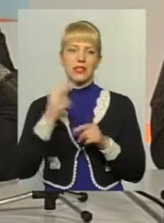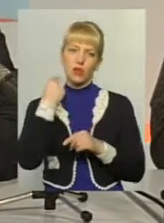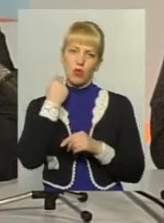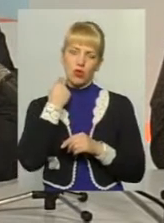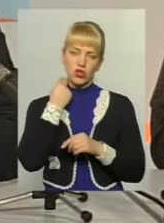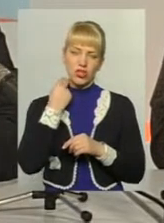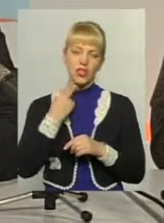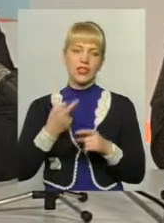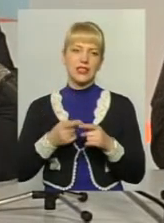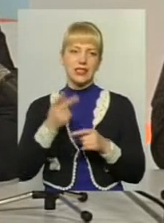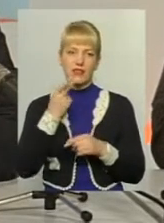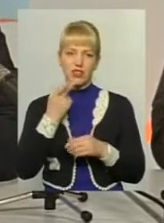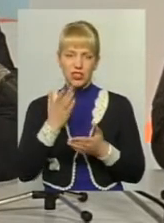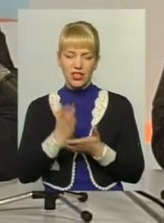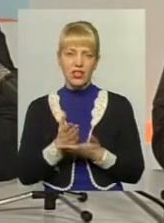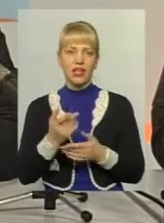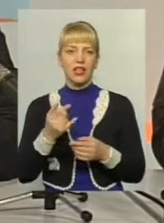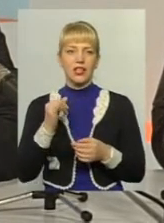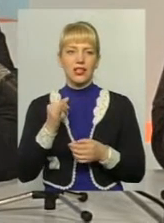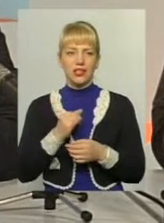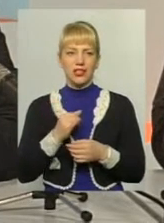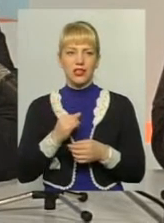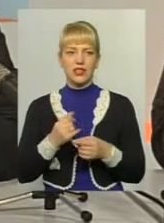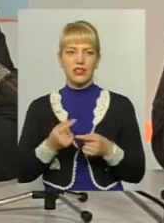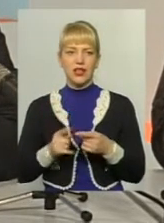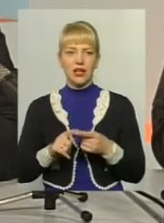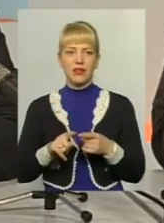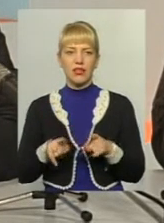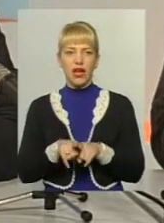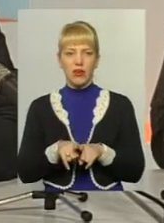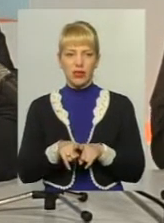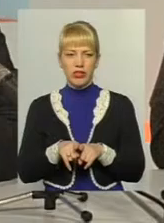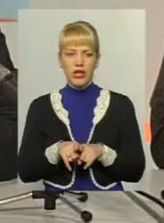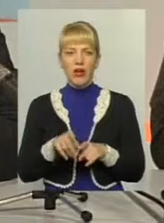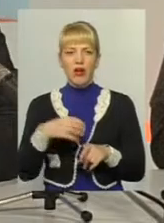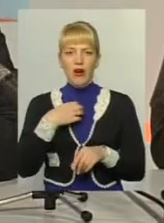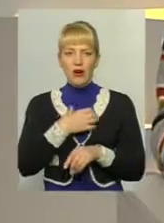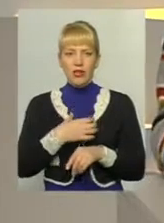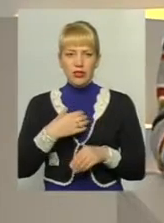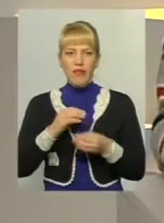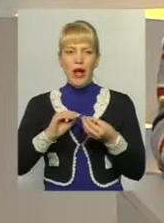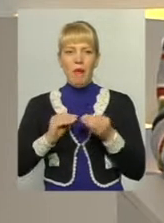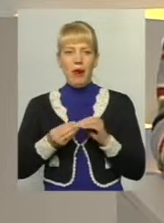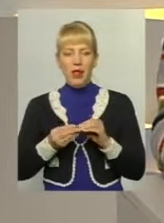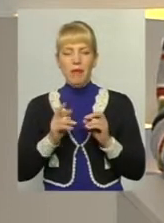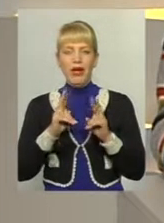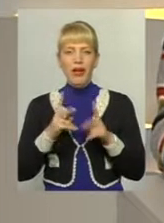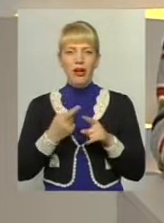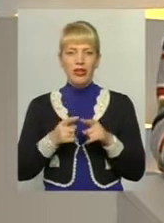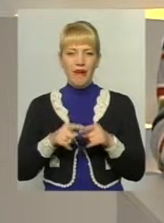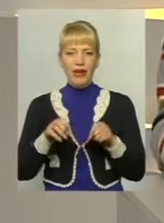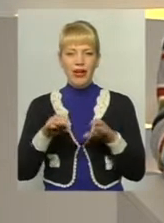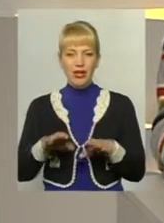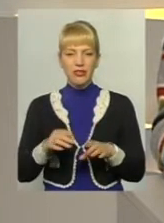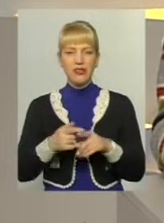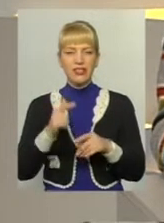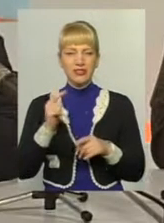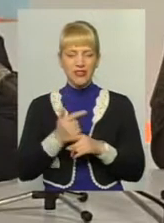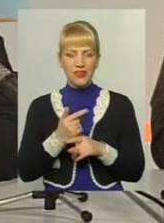але шляхи подолання завжди є. І, зокрема, і по цій проблемі є вирішення. І так слід зауважити,